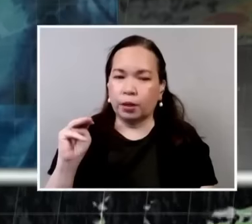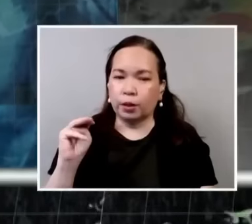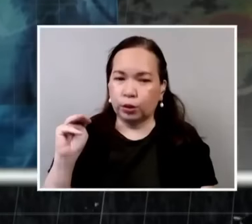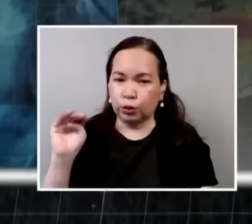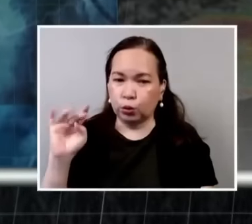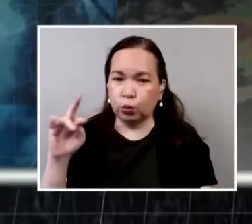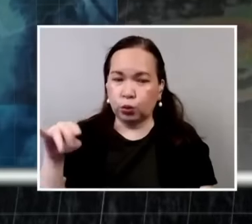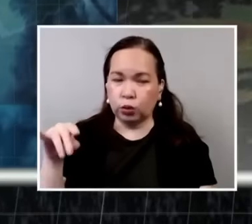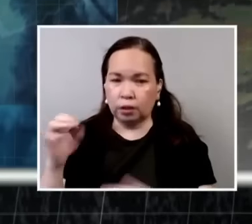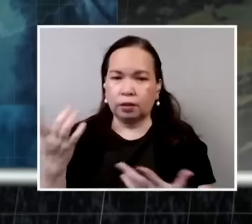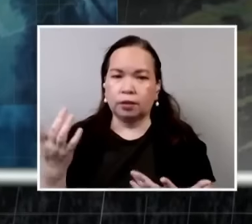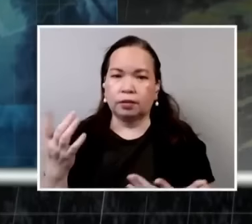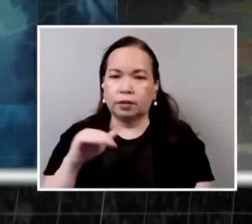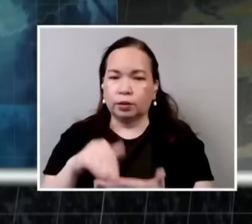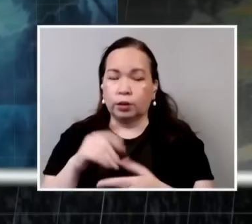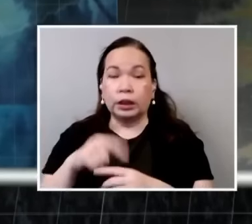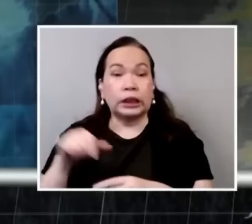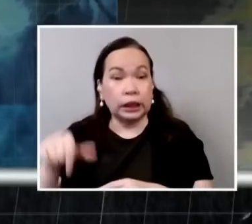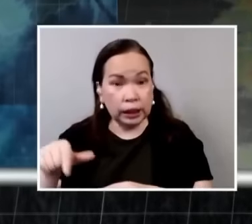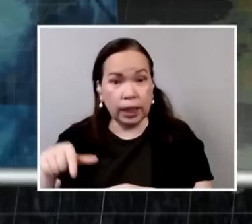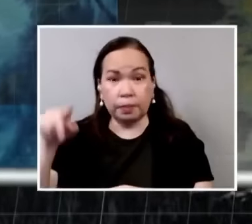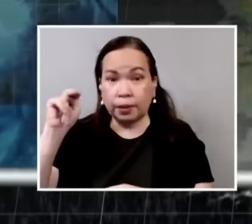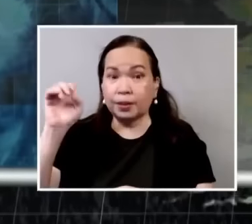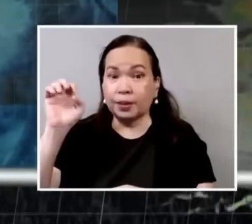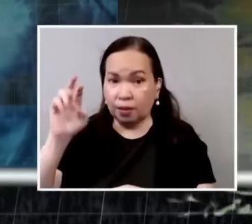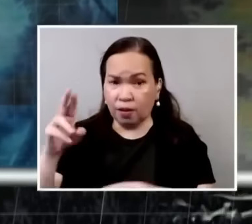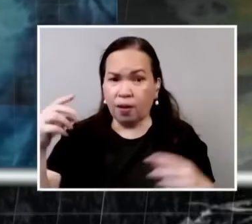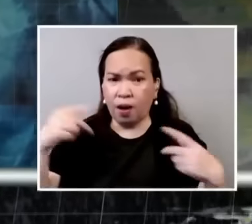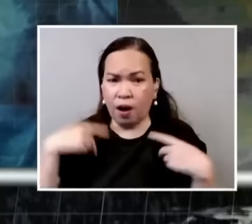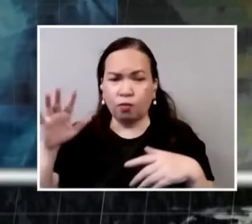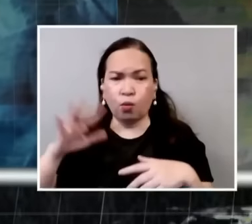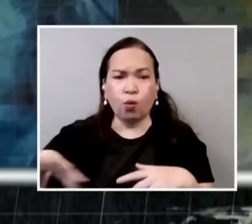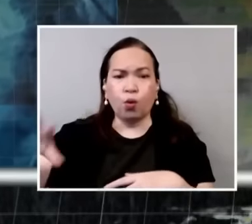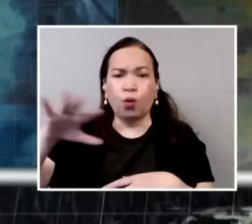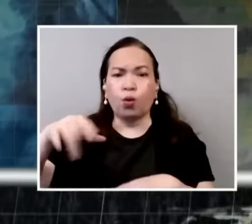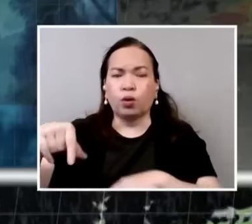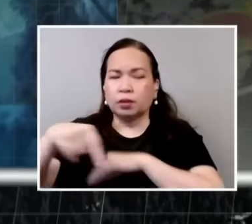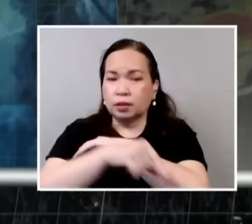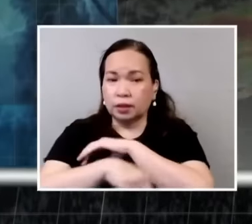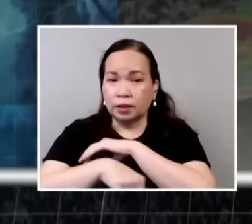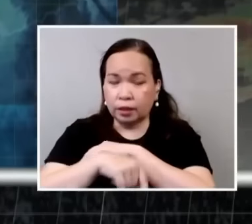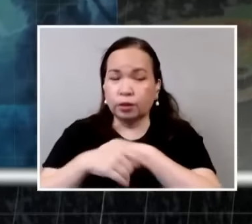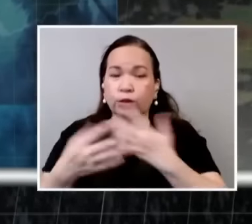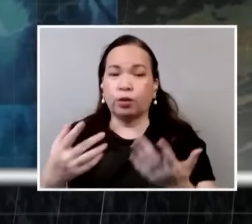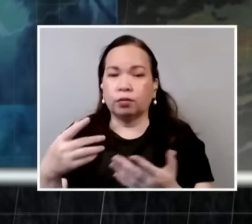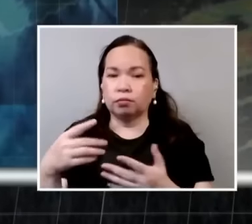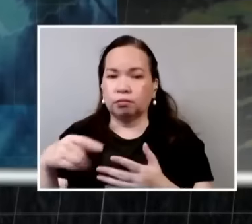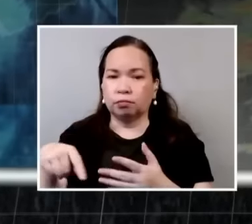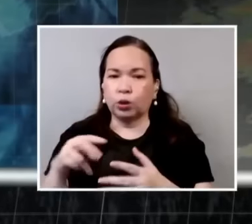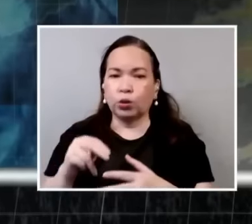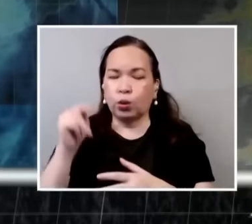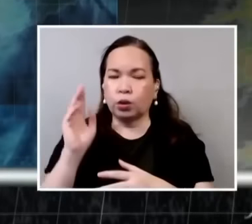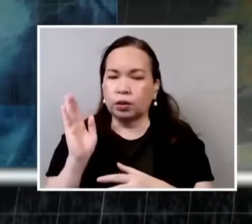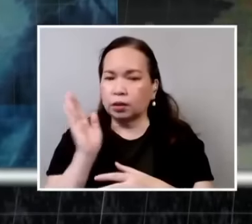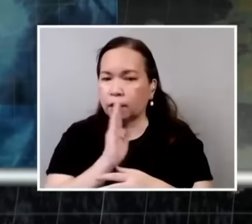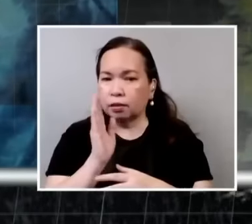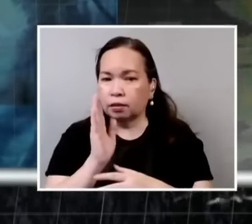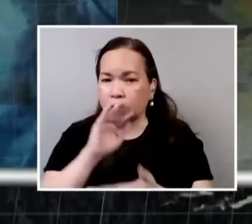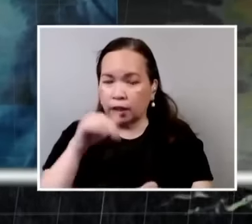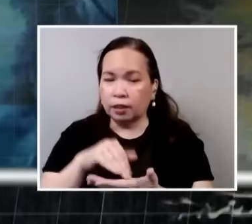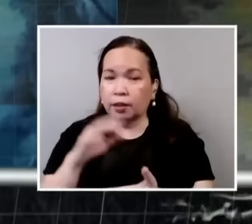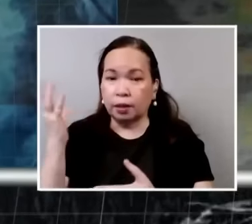Central Romblon, maging dito po sa Metro Manila, buong Quezon kasama ang Pulilio Islands, Northern and Central parts ng Batangas,